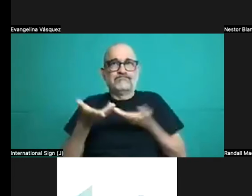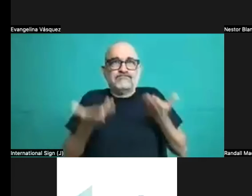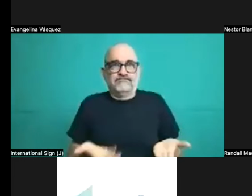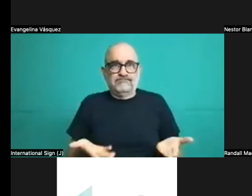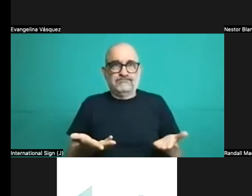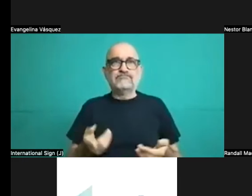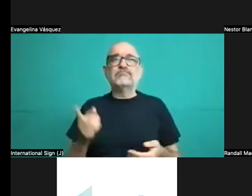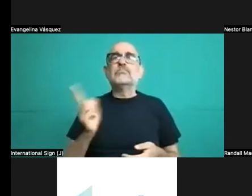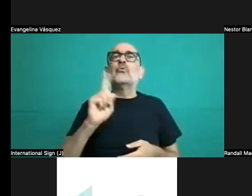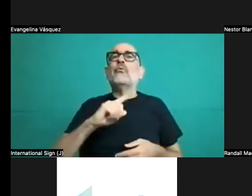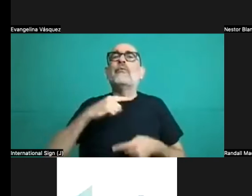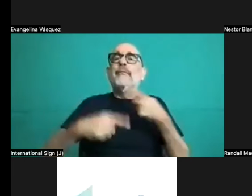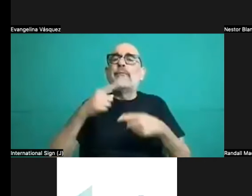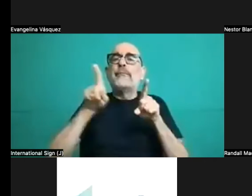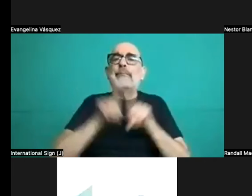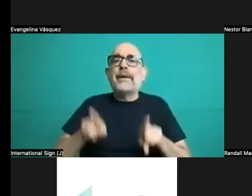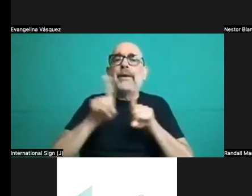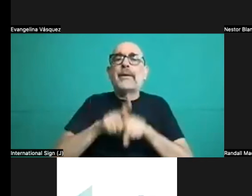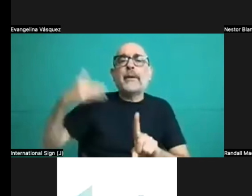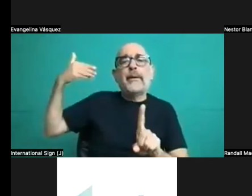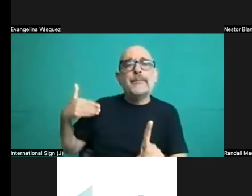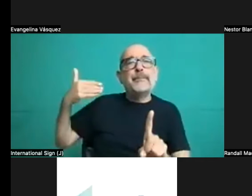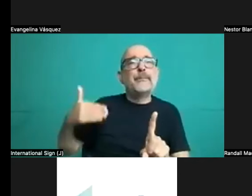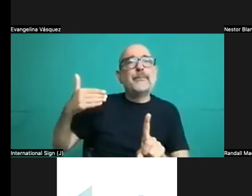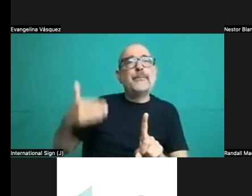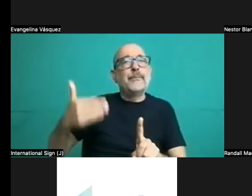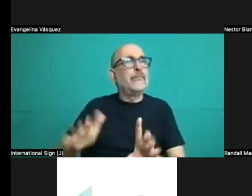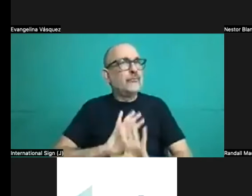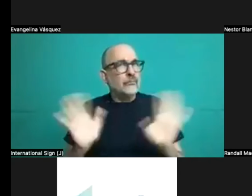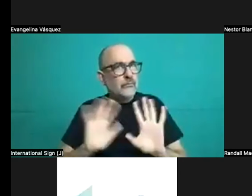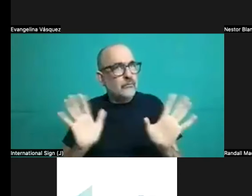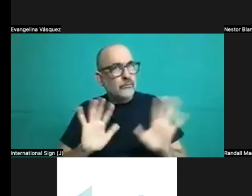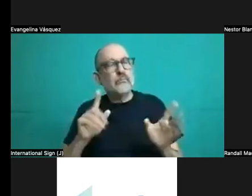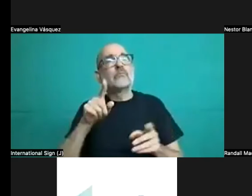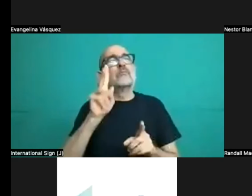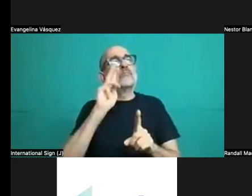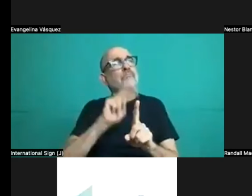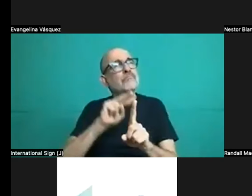de ne pas continuer avec la routine, mais